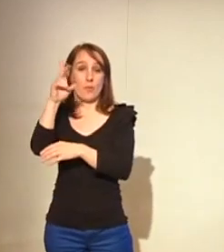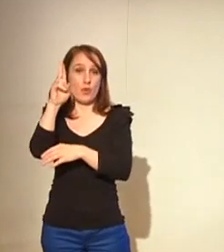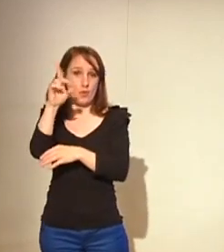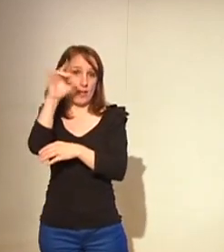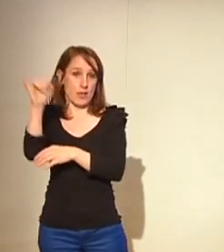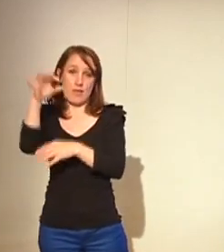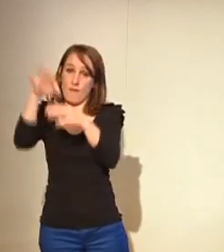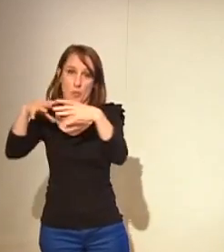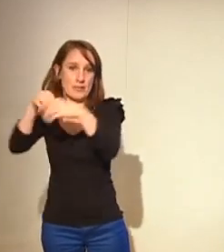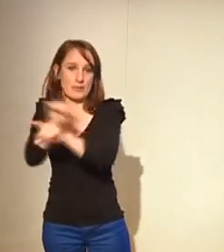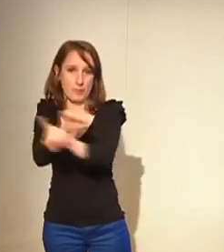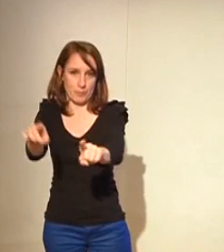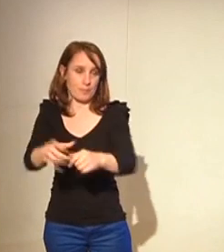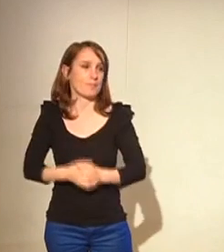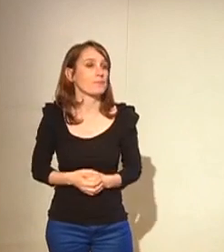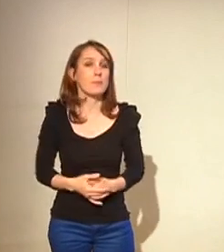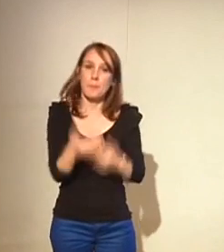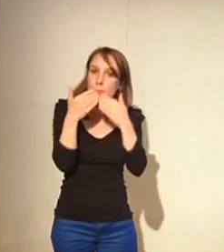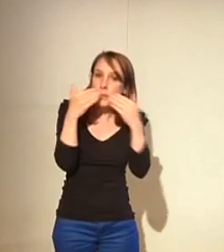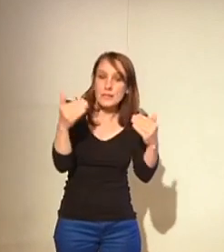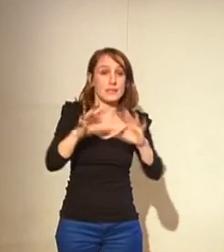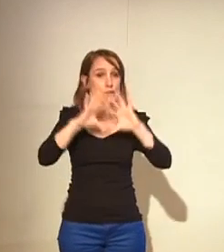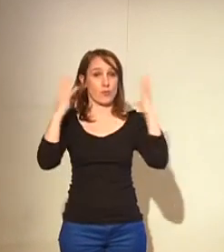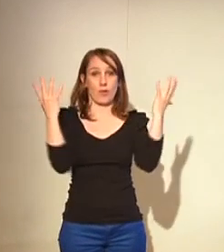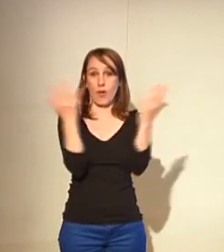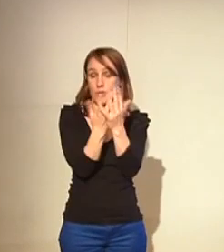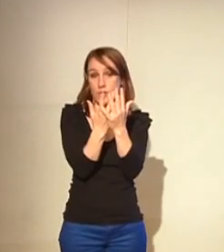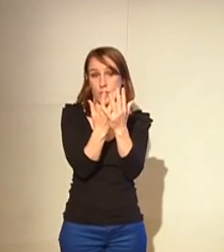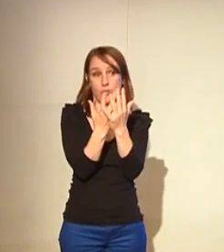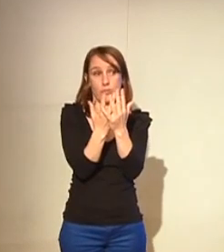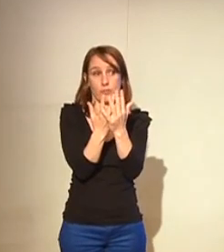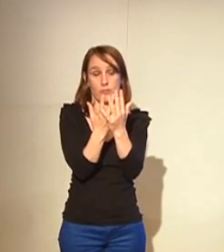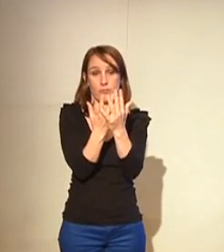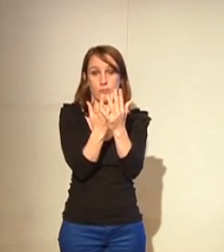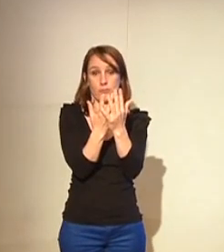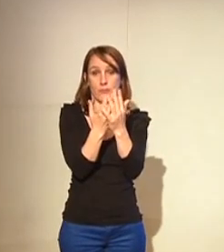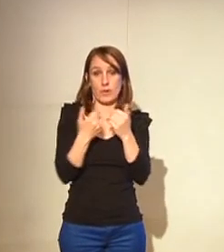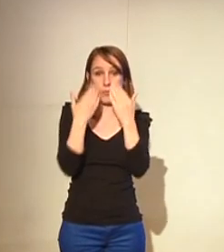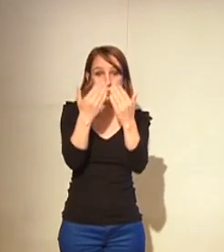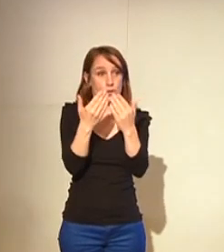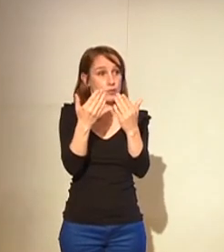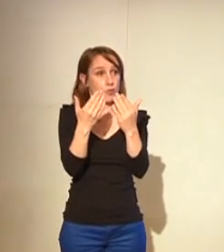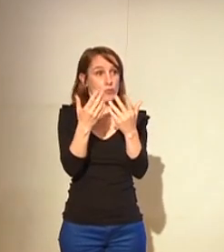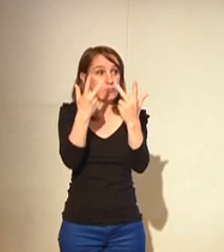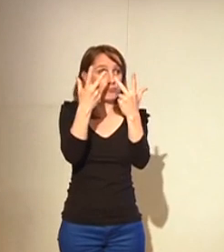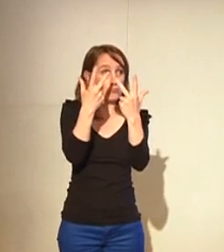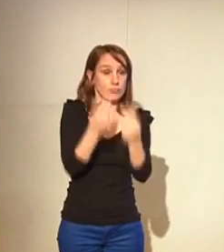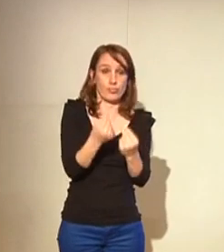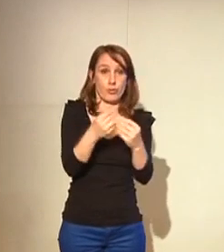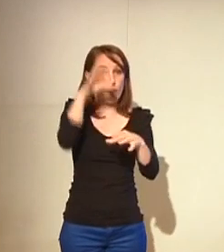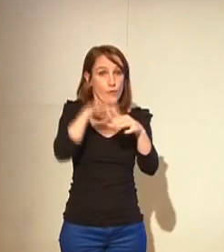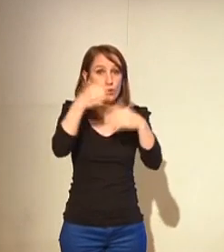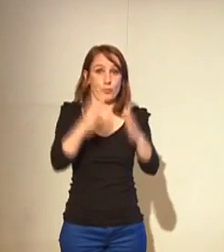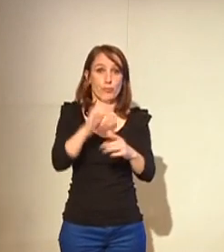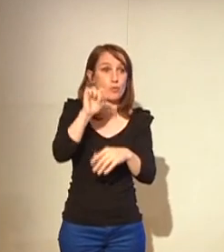merci nous devons également voter l'ensemble de cette délibération puisque nous votons que les administrateurs pourront exercer des mandats qu'il